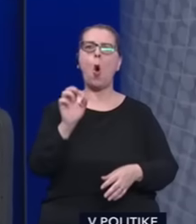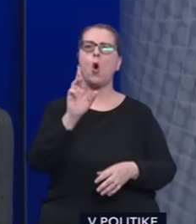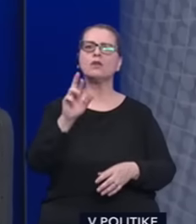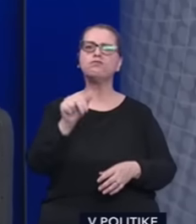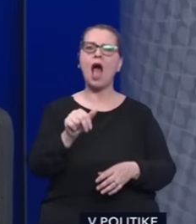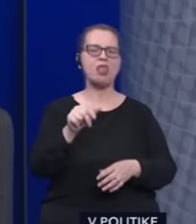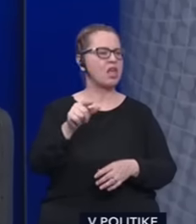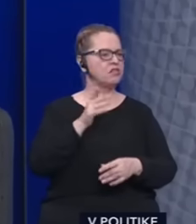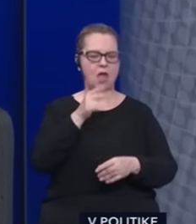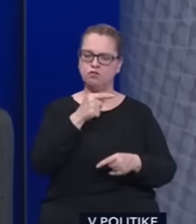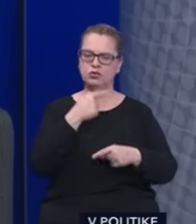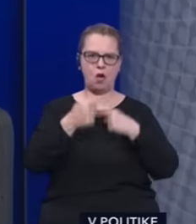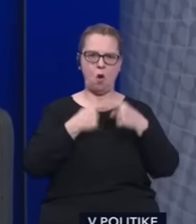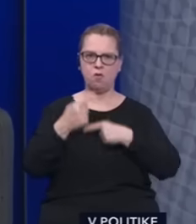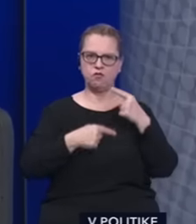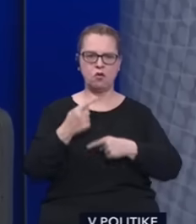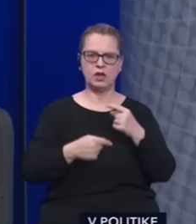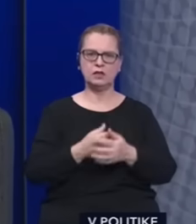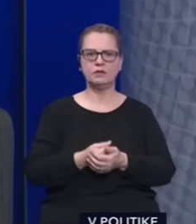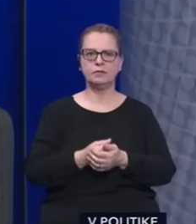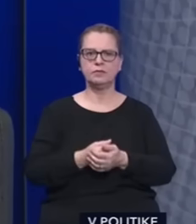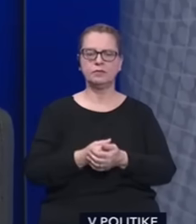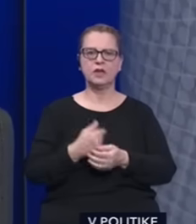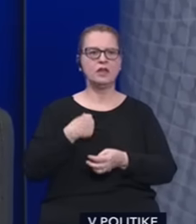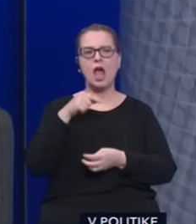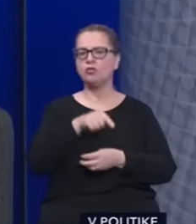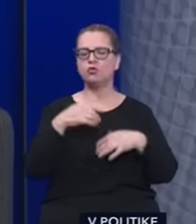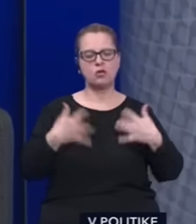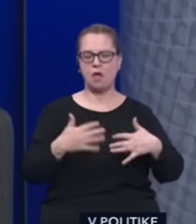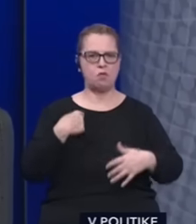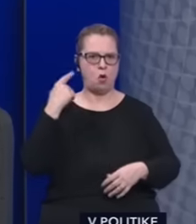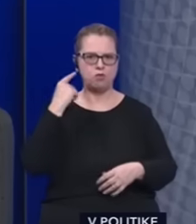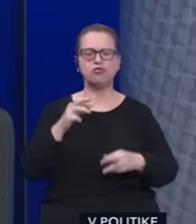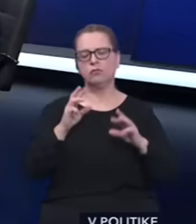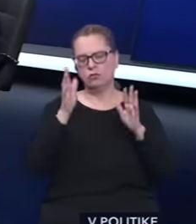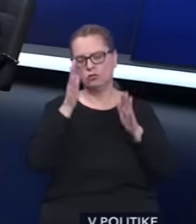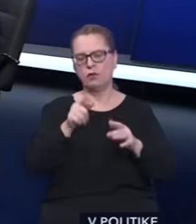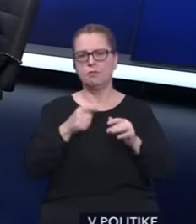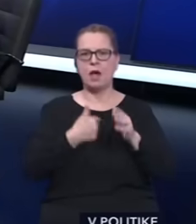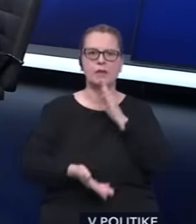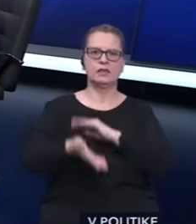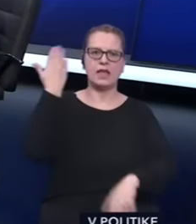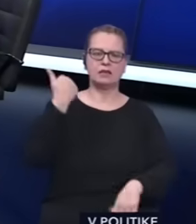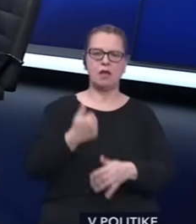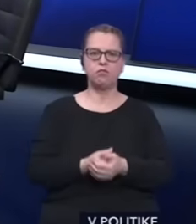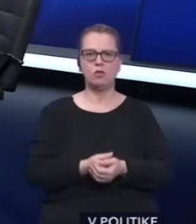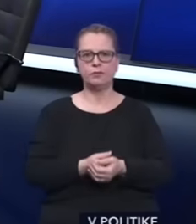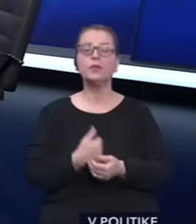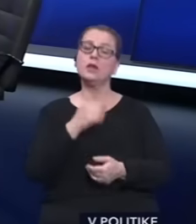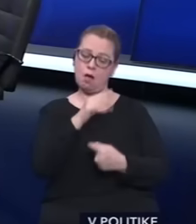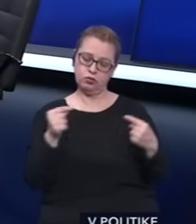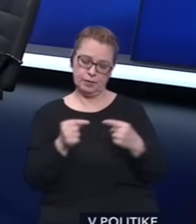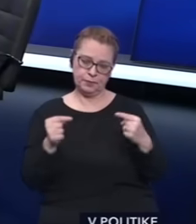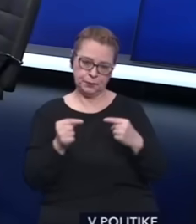úst nepočul a verím, že toto máme za sebou. Ja vám budem oponovať, ako ste správne